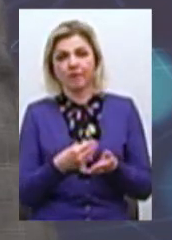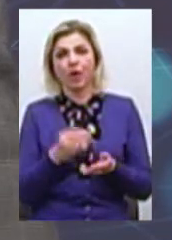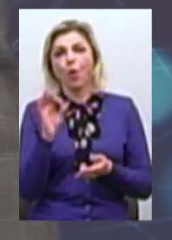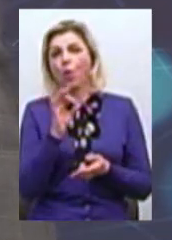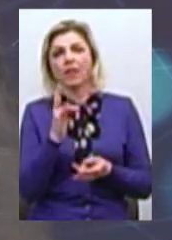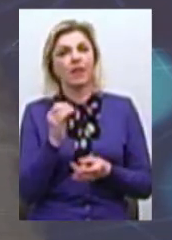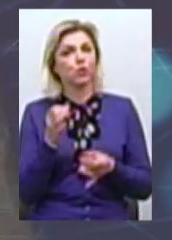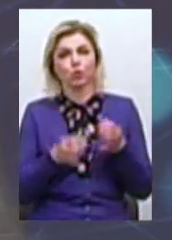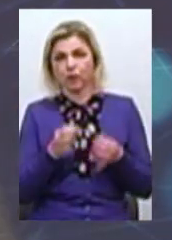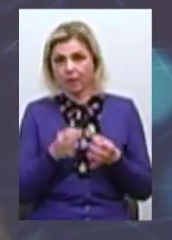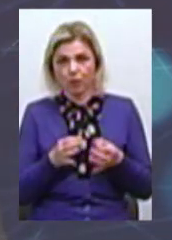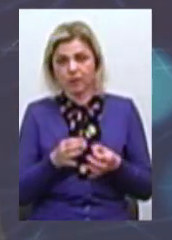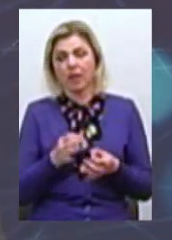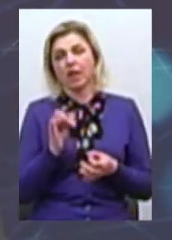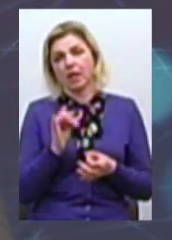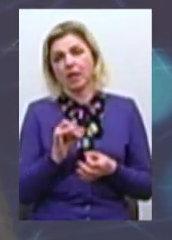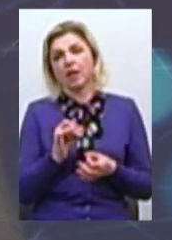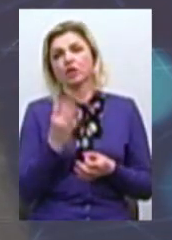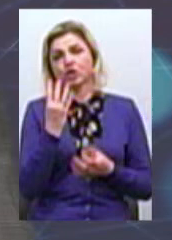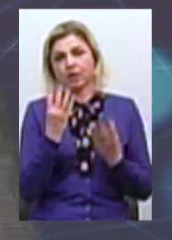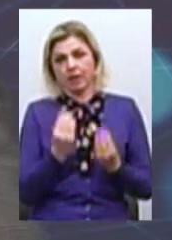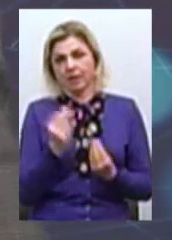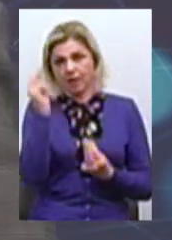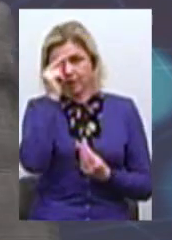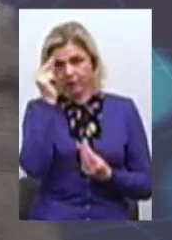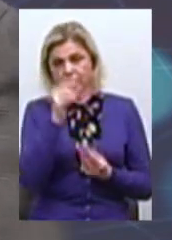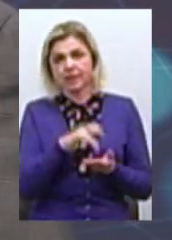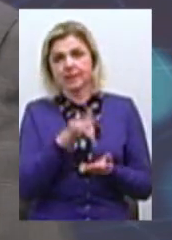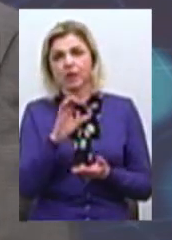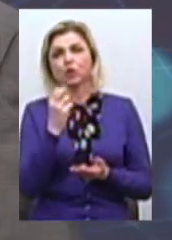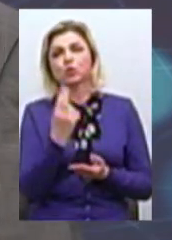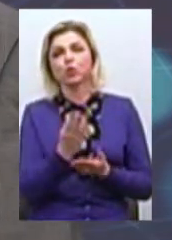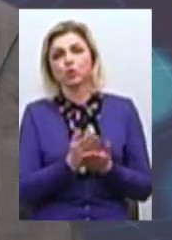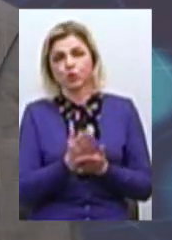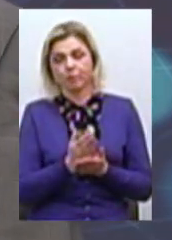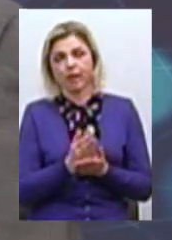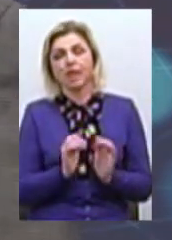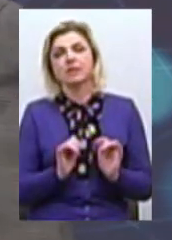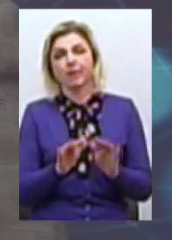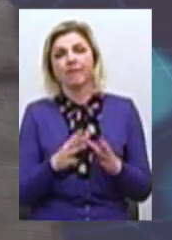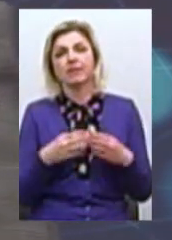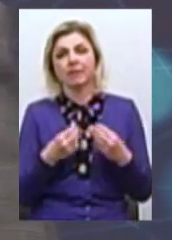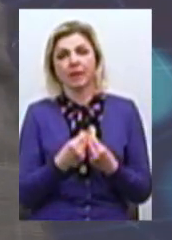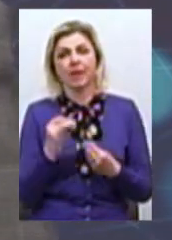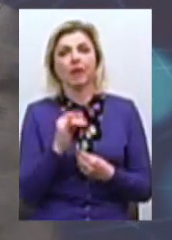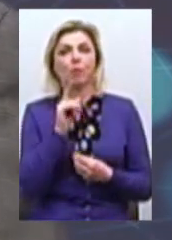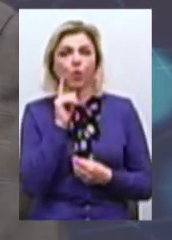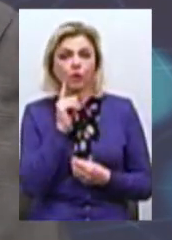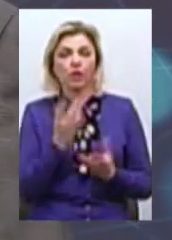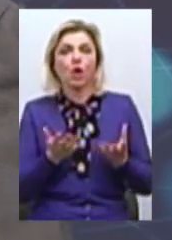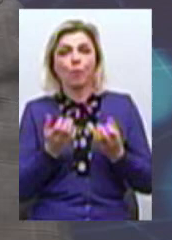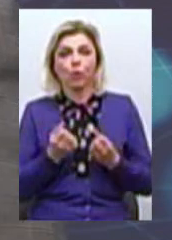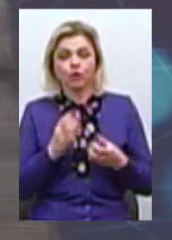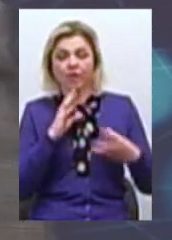несудимості і потім пройти 4 дні навчання в Центрі соціальних служб «Право сім'ї, дітей та молоді», після чого отримати висновок